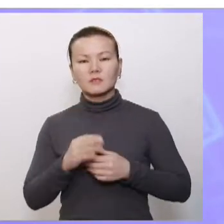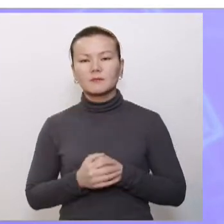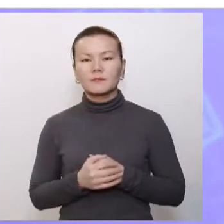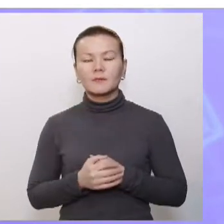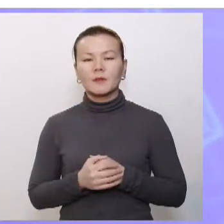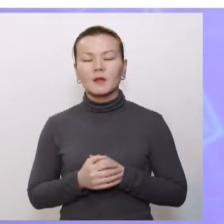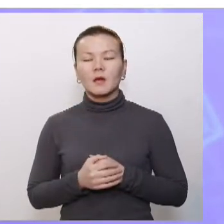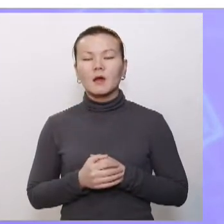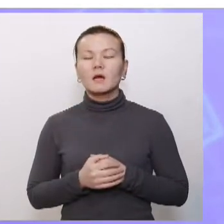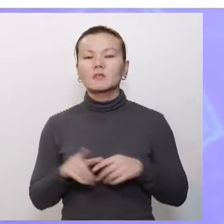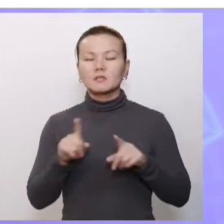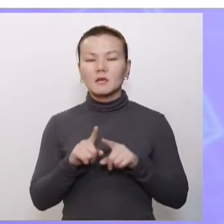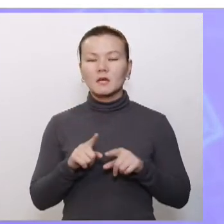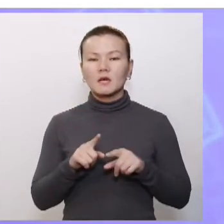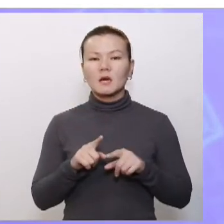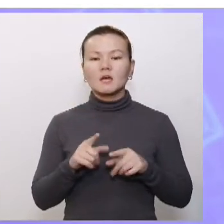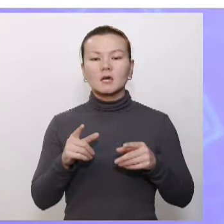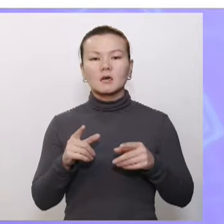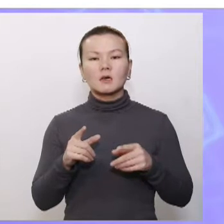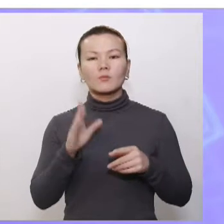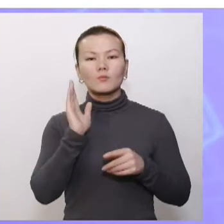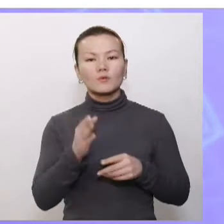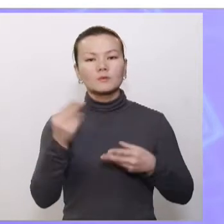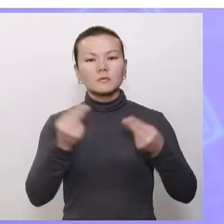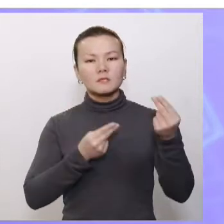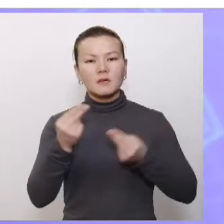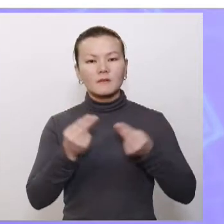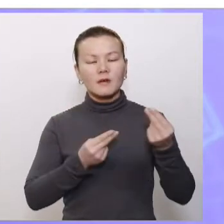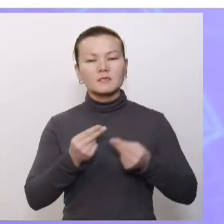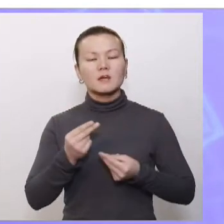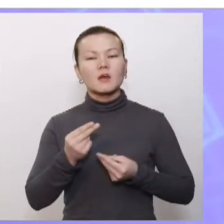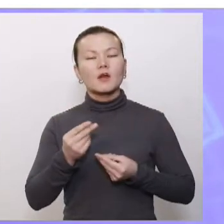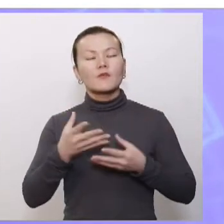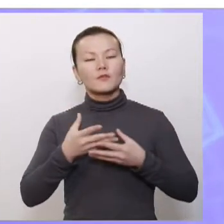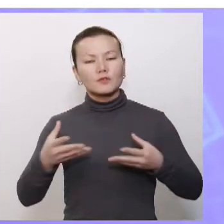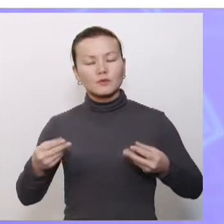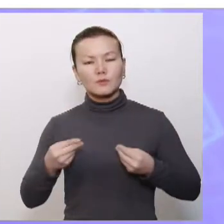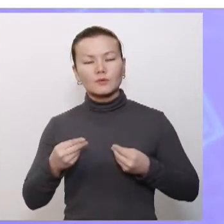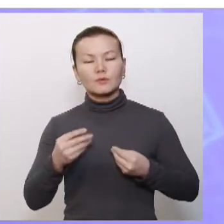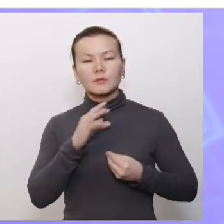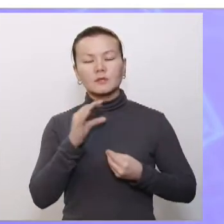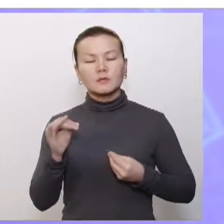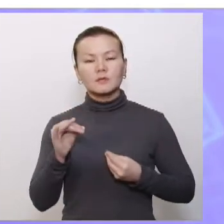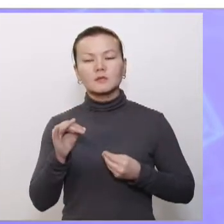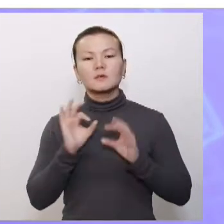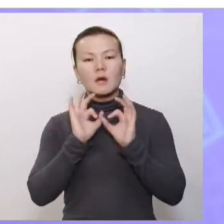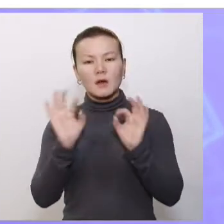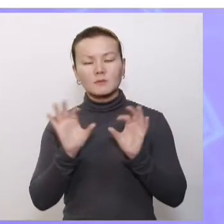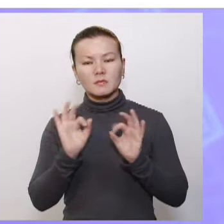жөнүндө сүрөт тартып, тарткан сүрөтүңөр боюнча айтып бересиңер.